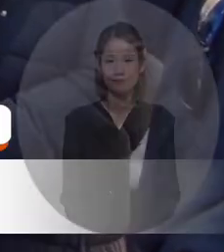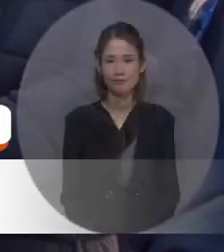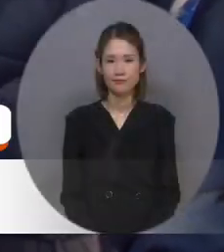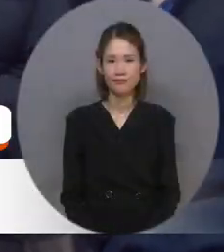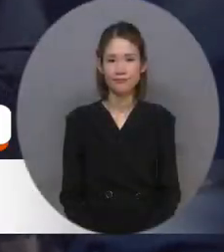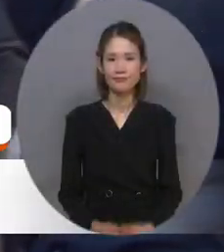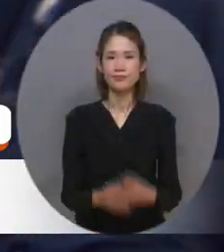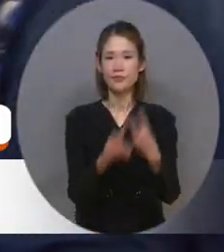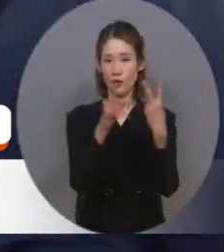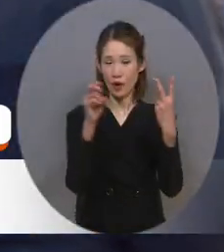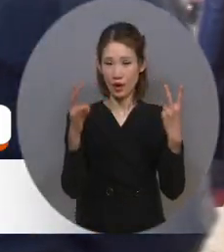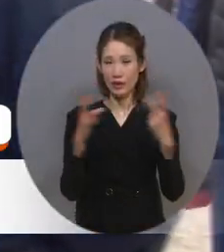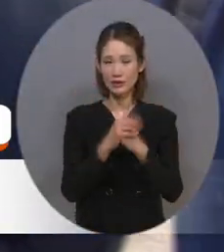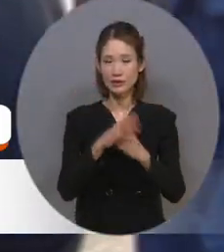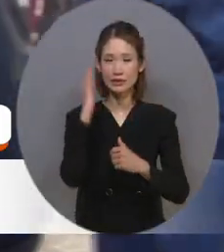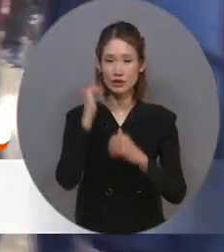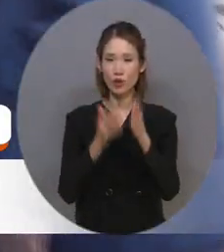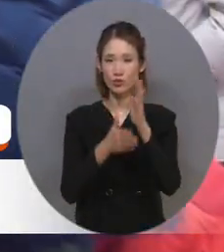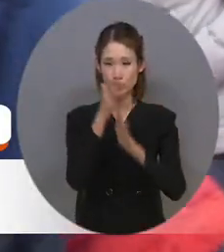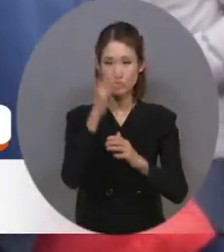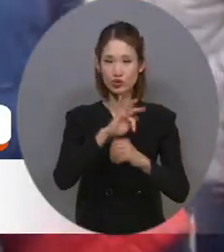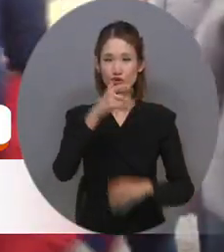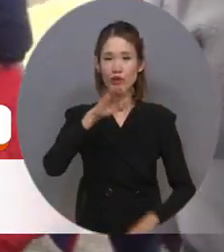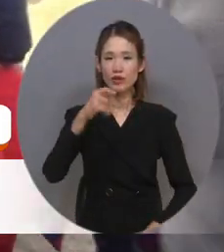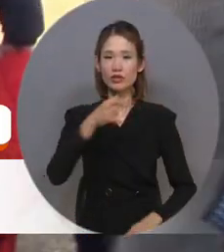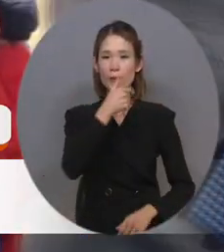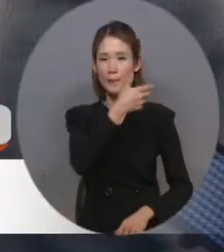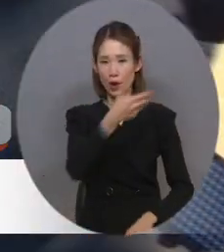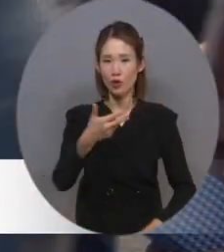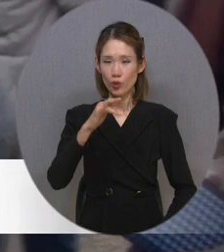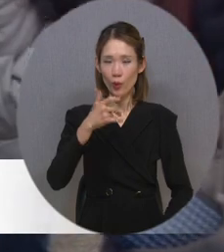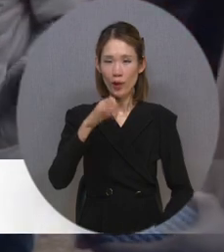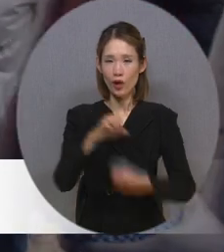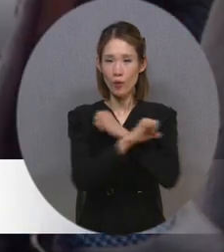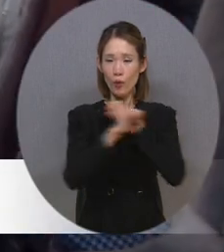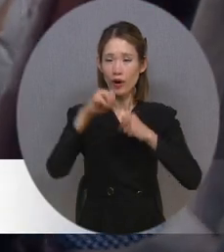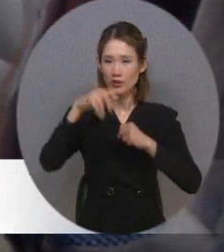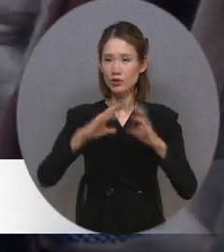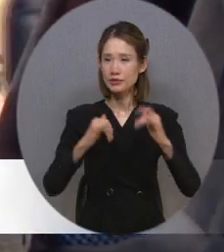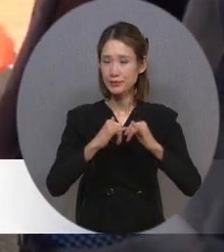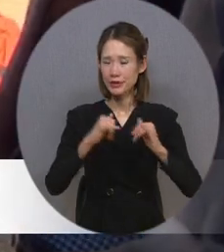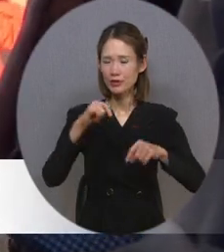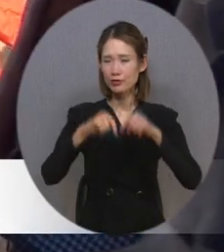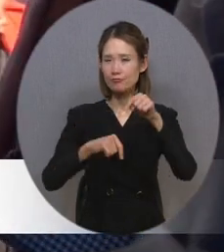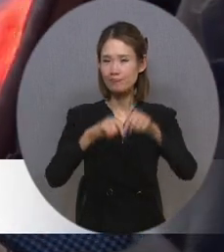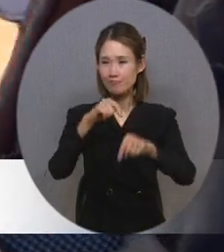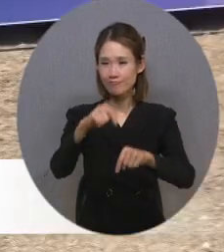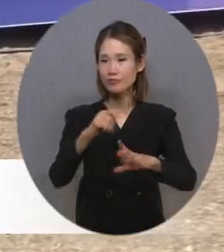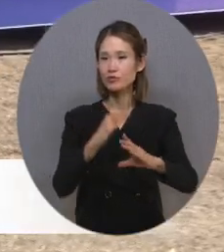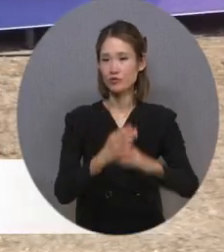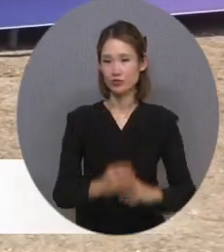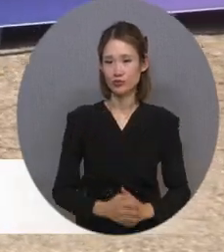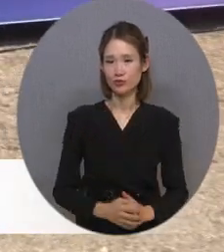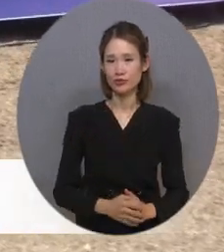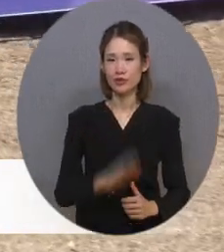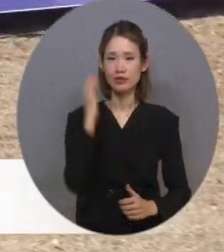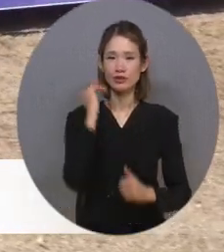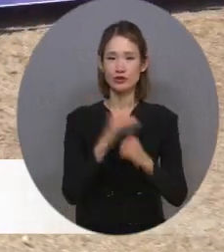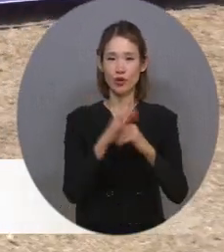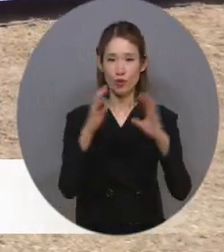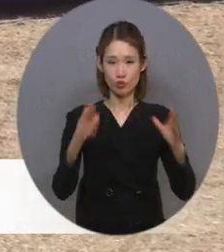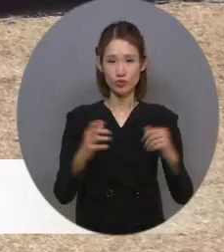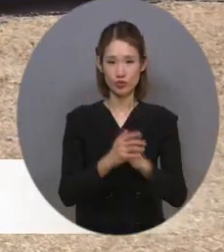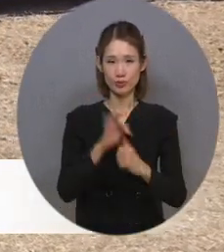지난 4일 의정부시 중랑천변 동막교 광장으로 시민들의 발걸음이 이어지고 있습니다. 의정부